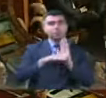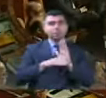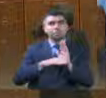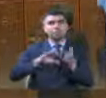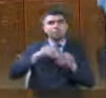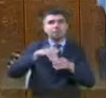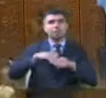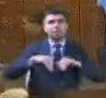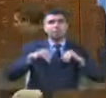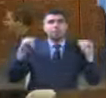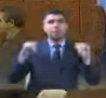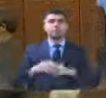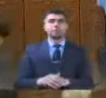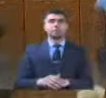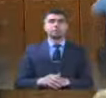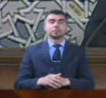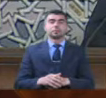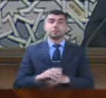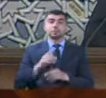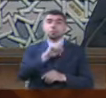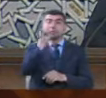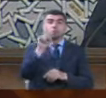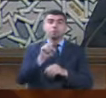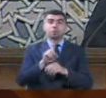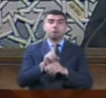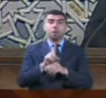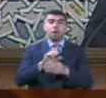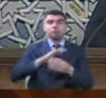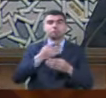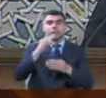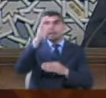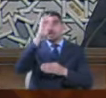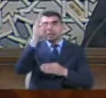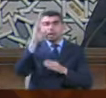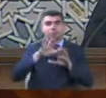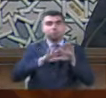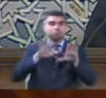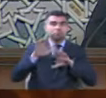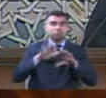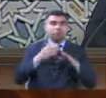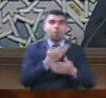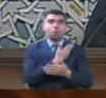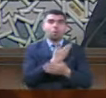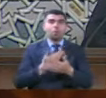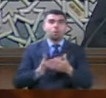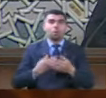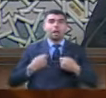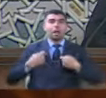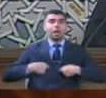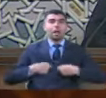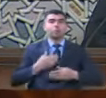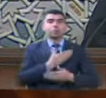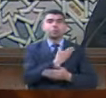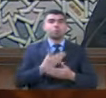للمجلس الجلسة المخصصة للأسئلة المتعلقة بالسياسة العامة الموجهة للسيد رئيس الحكومة.